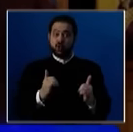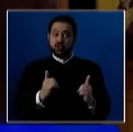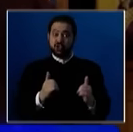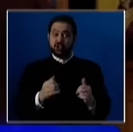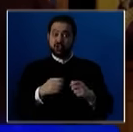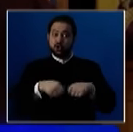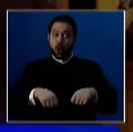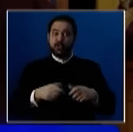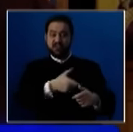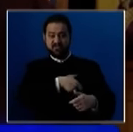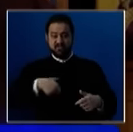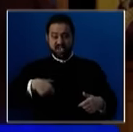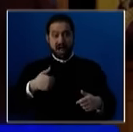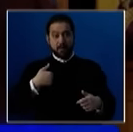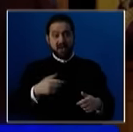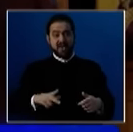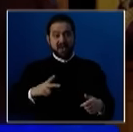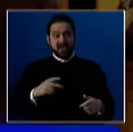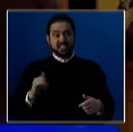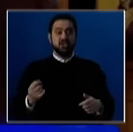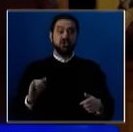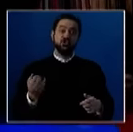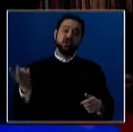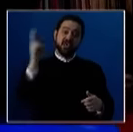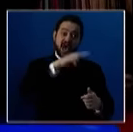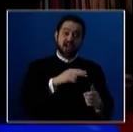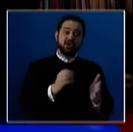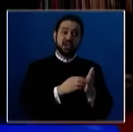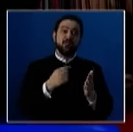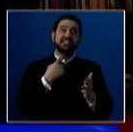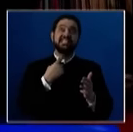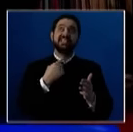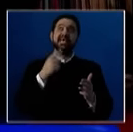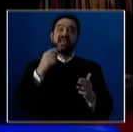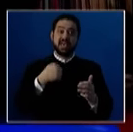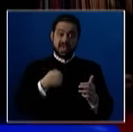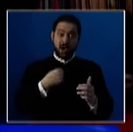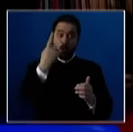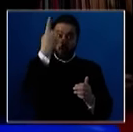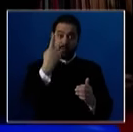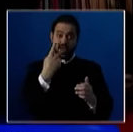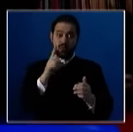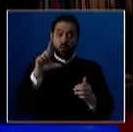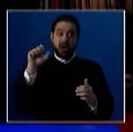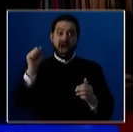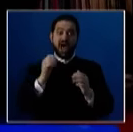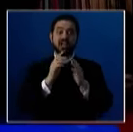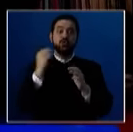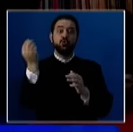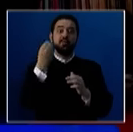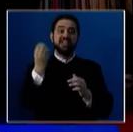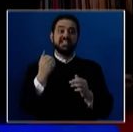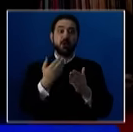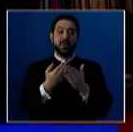atunci tot vina mea este și iarăși trebuie să strig eu întâi la Dumnezeu, pentru că eu sunt cel care